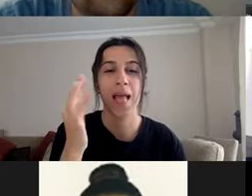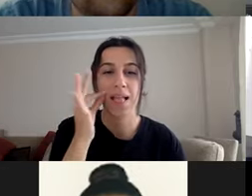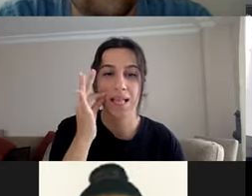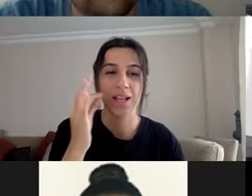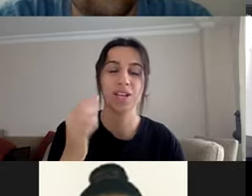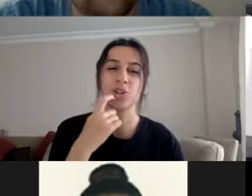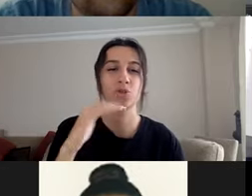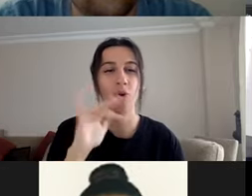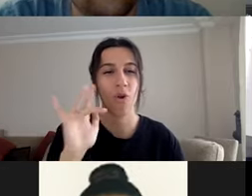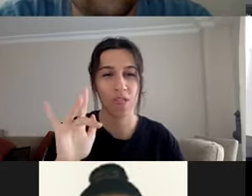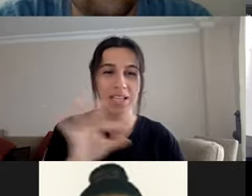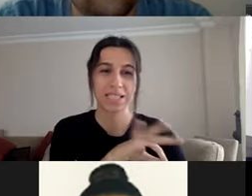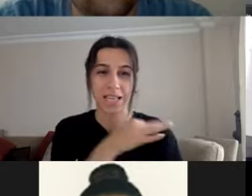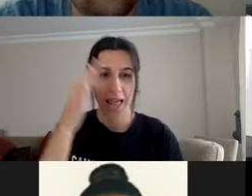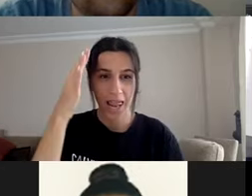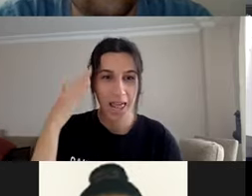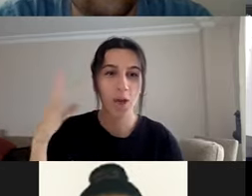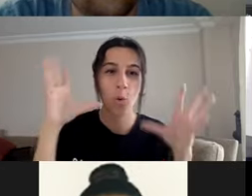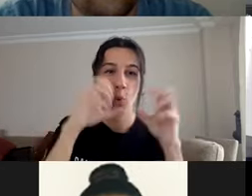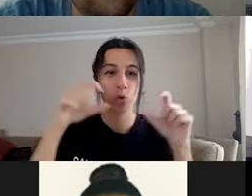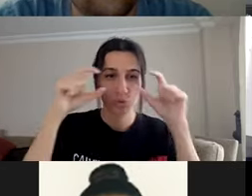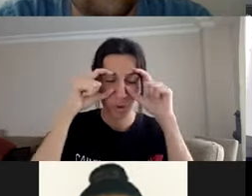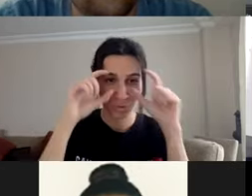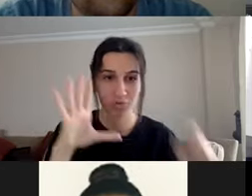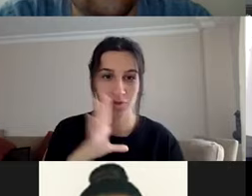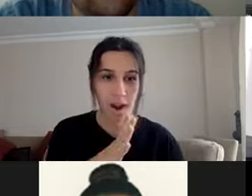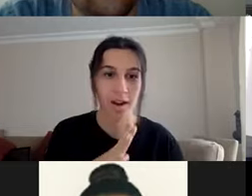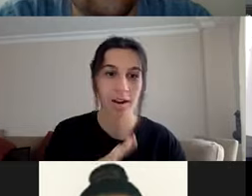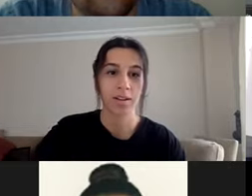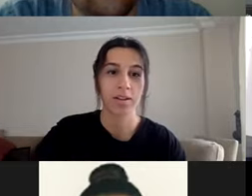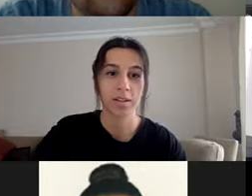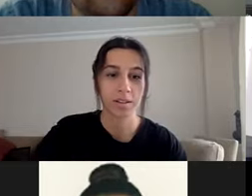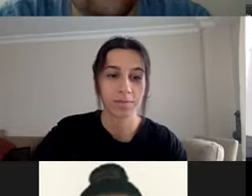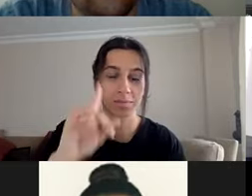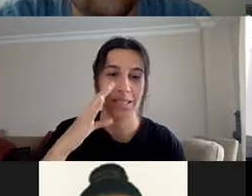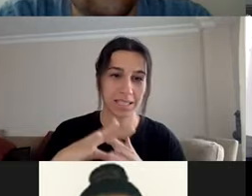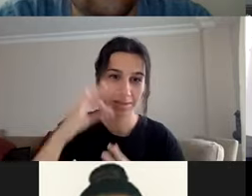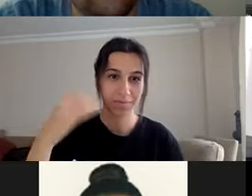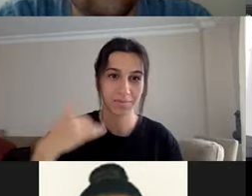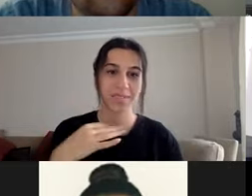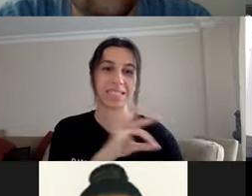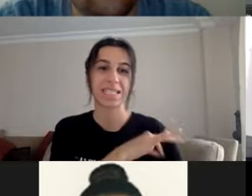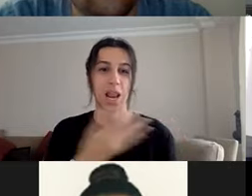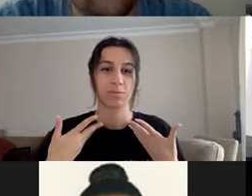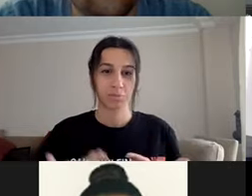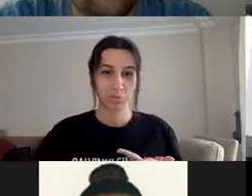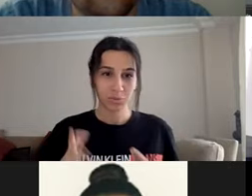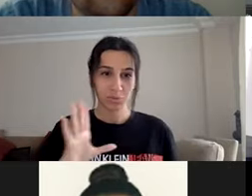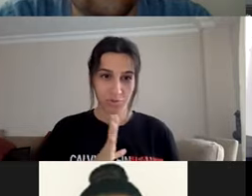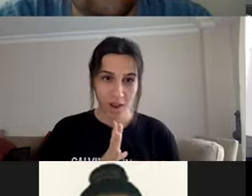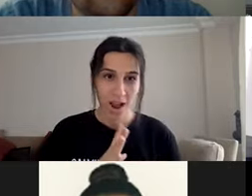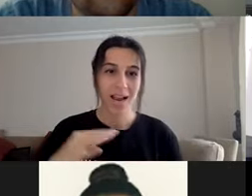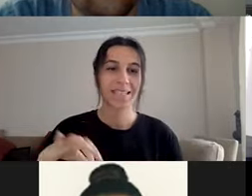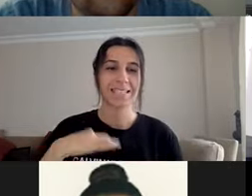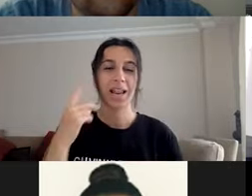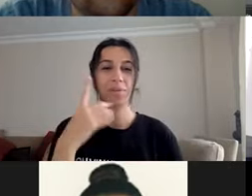yaşlı, sarışın, koyu renk gözlükleri olan bir kişiyim. Sarı bir bluz var üstümde ve sarı